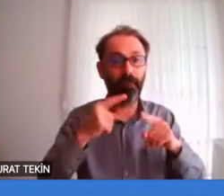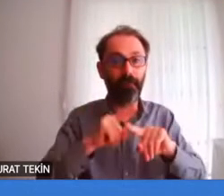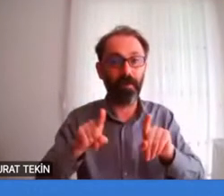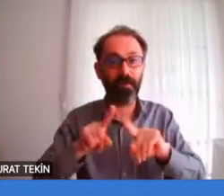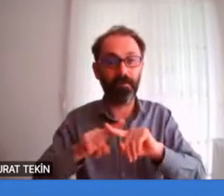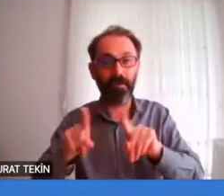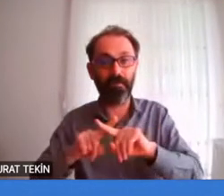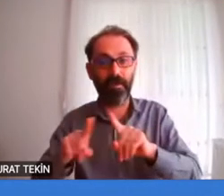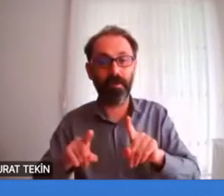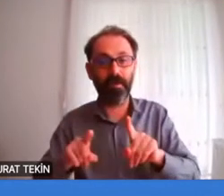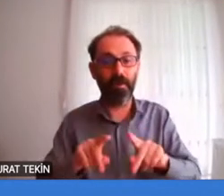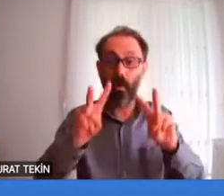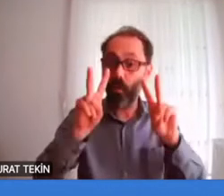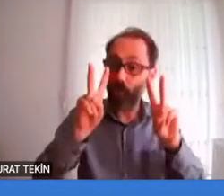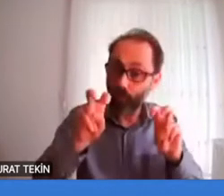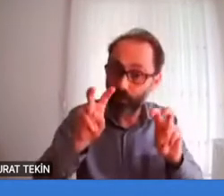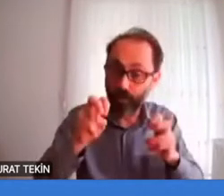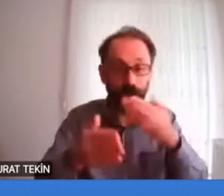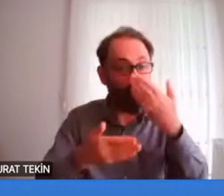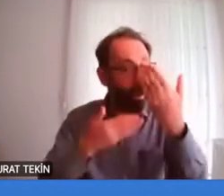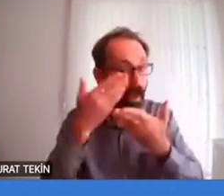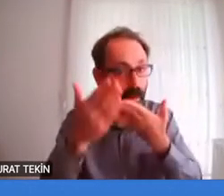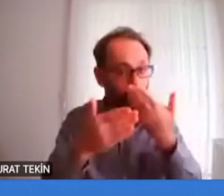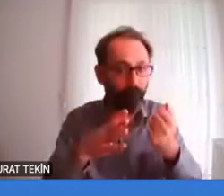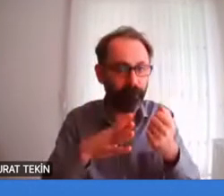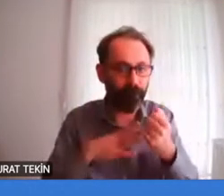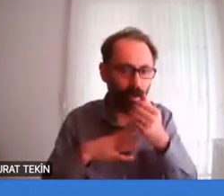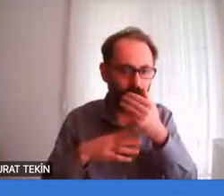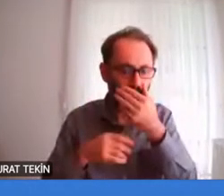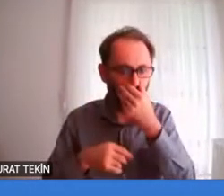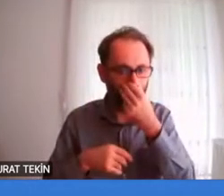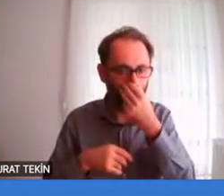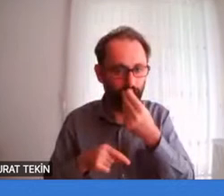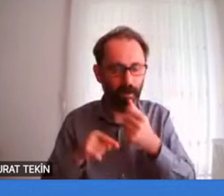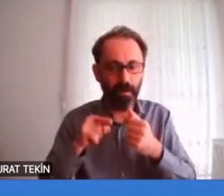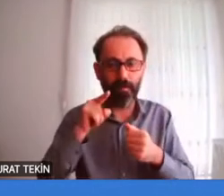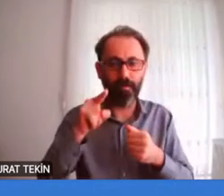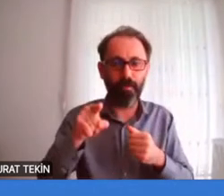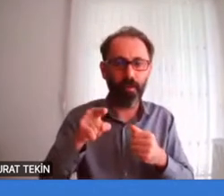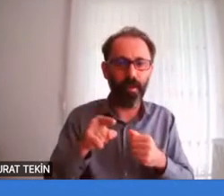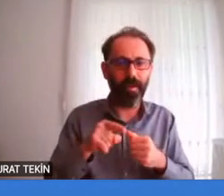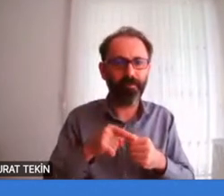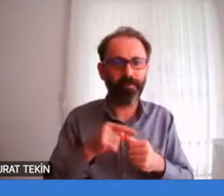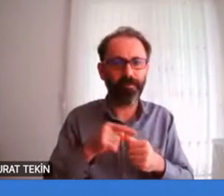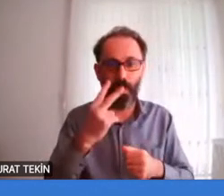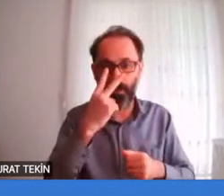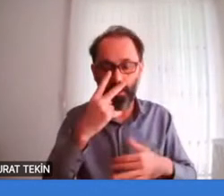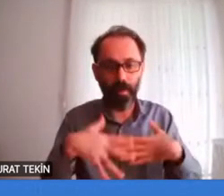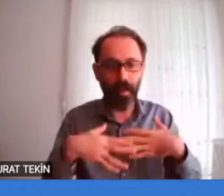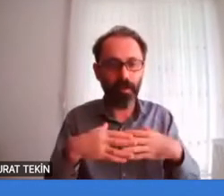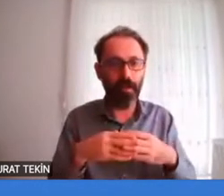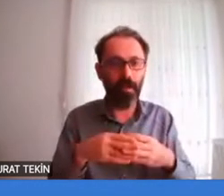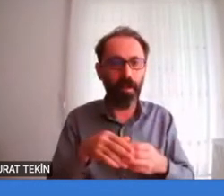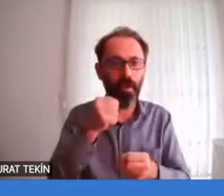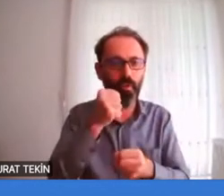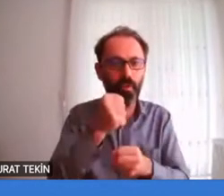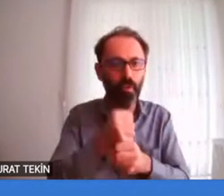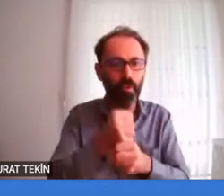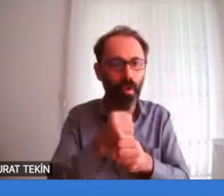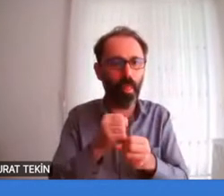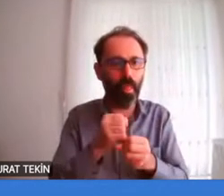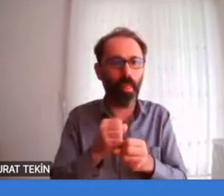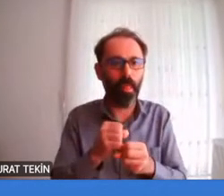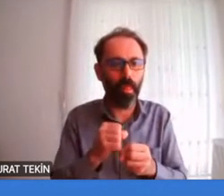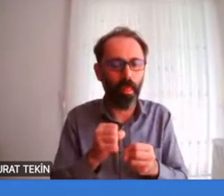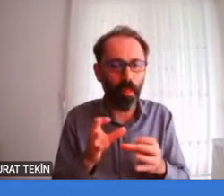çok değerli. Ben yani sizinle beraber olmaktan o nedenle gerçekten mutluyum arkadaşlar. Bunu özellikle yani